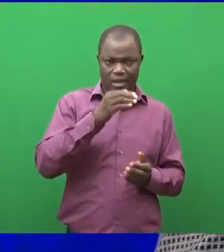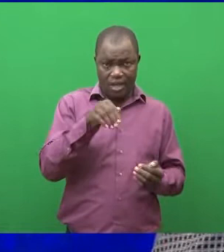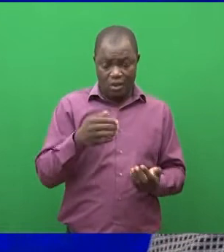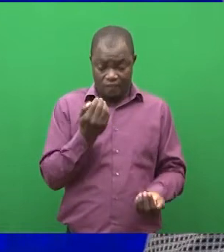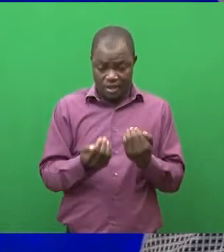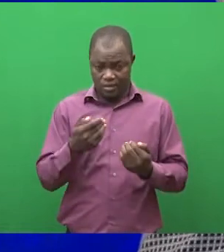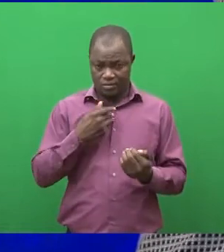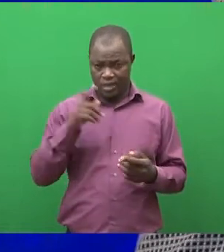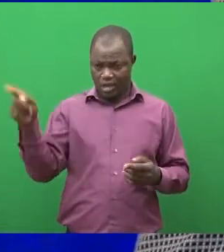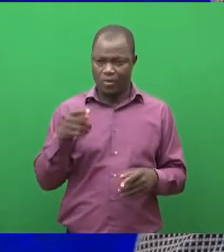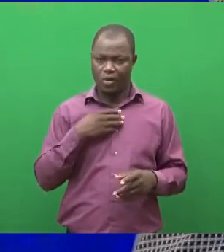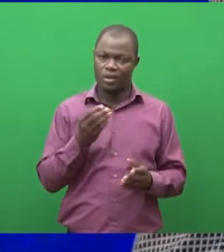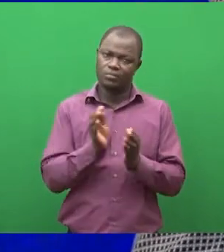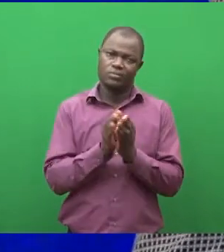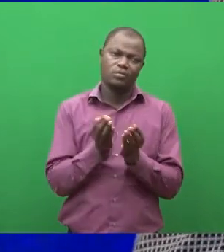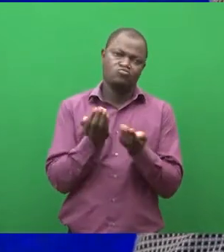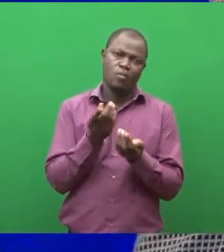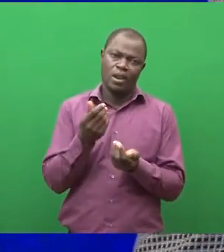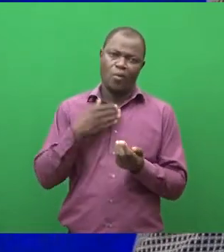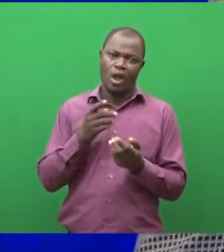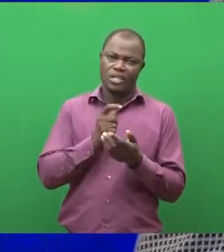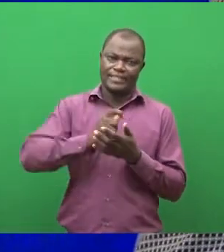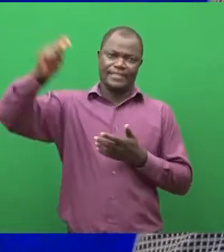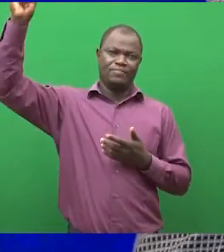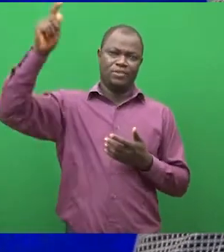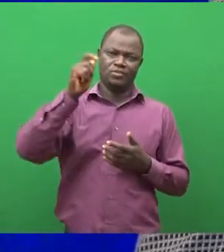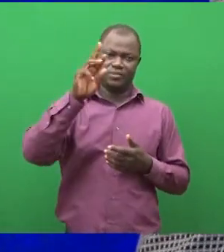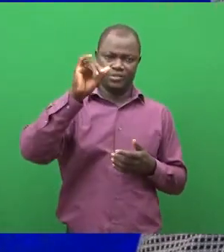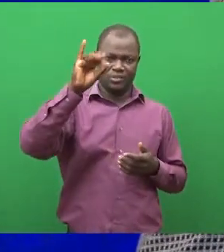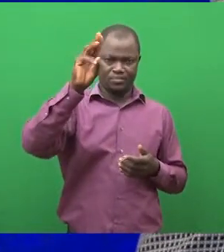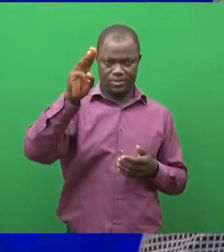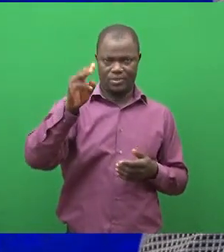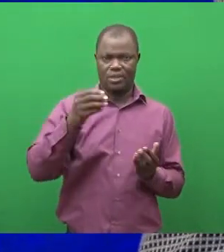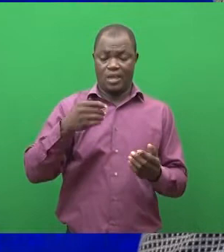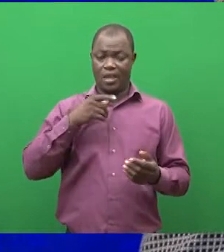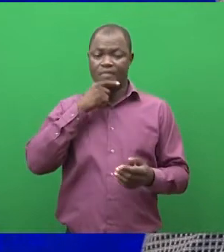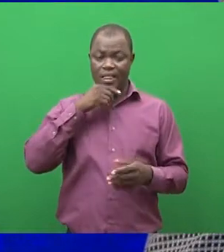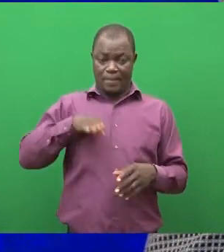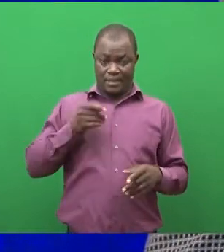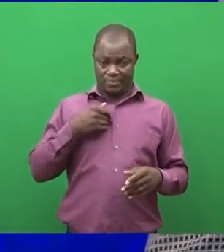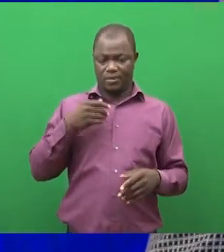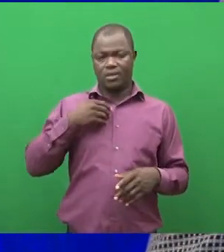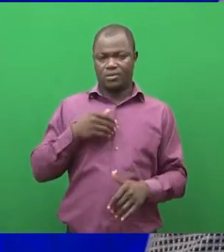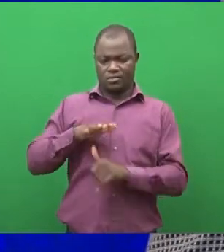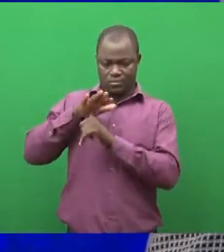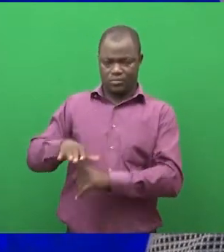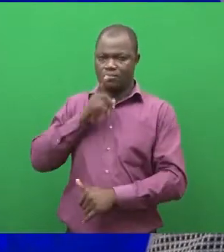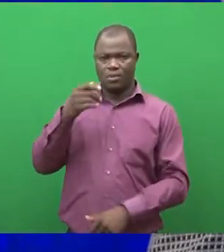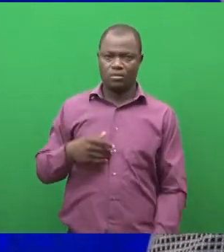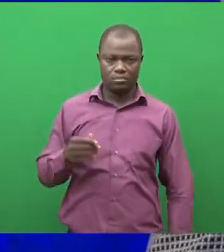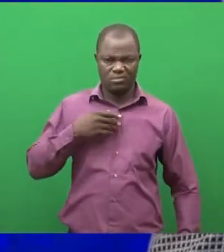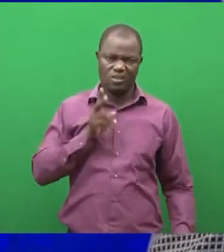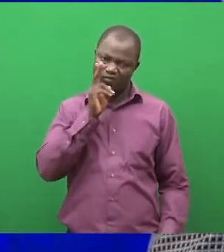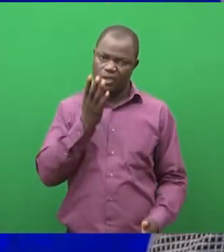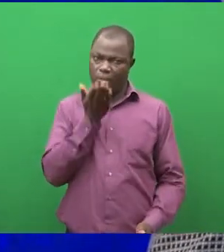vanouya kazhinji vachikumbira mari yokuenda kuma trips. Isu savabereki tinowanzovatsikirira pasi nokuti panguva yedu takanga tisingakwanisi